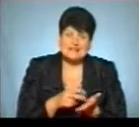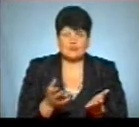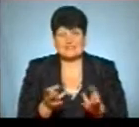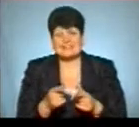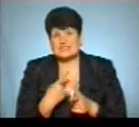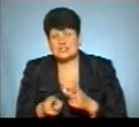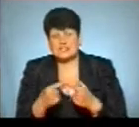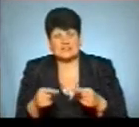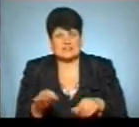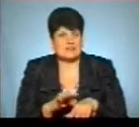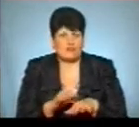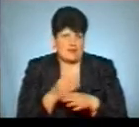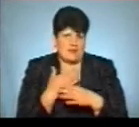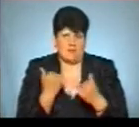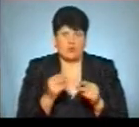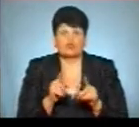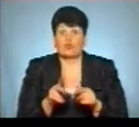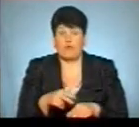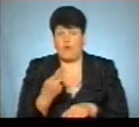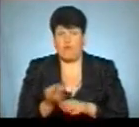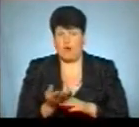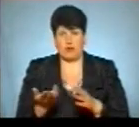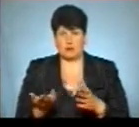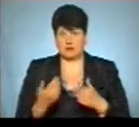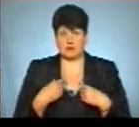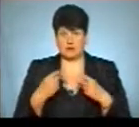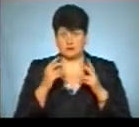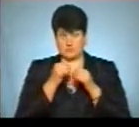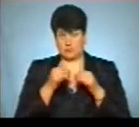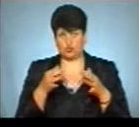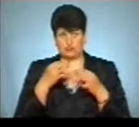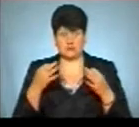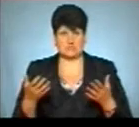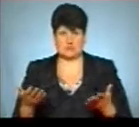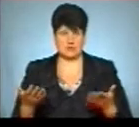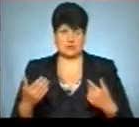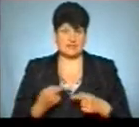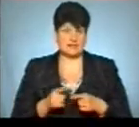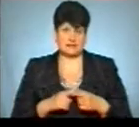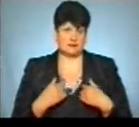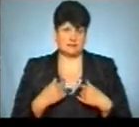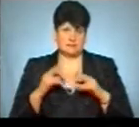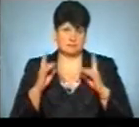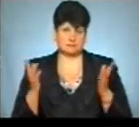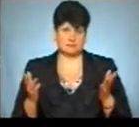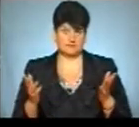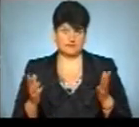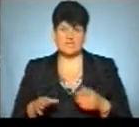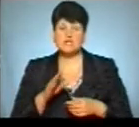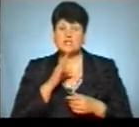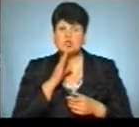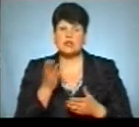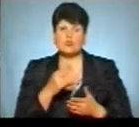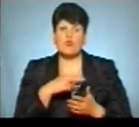інших захворювань немає. Чому вона впала? Я не можу просто сказати, тому що це не в нашій компетенції. Жінка, на яку впало